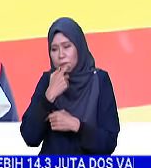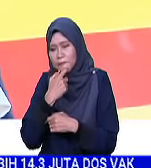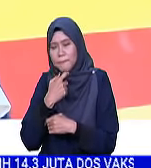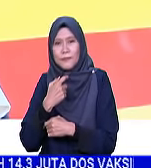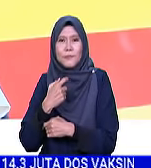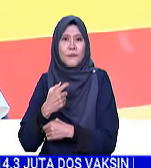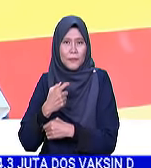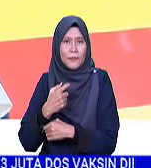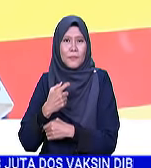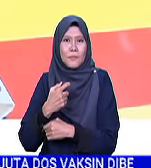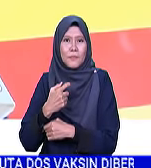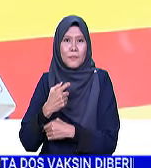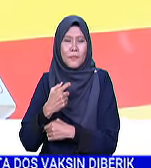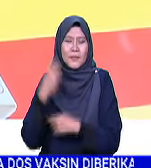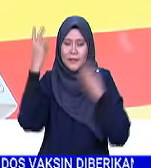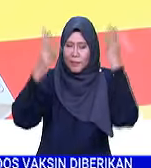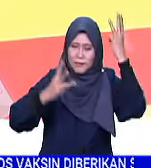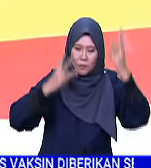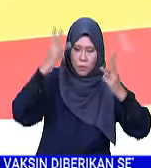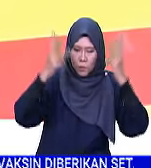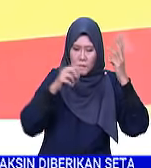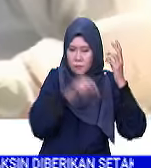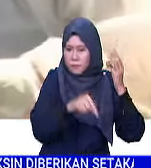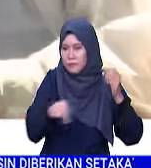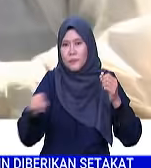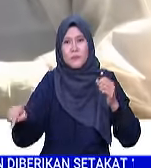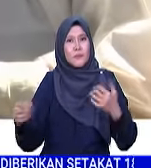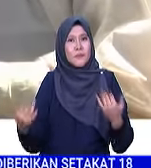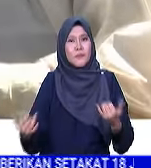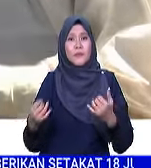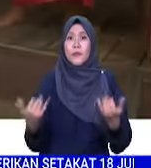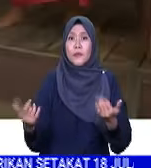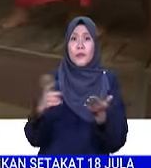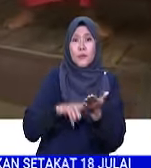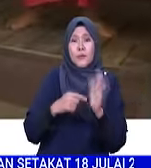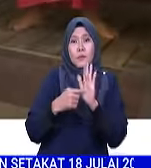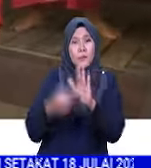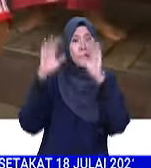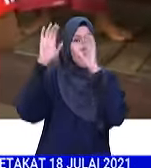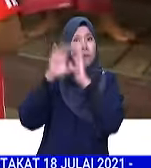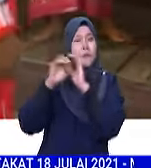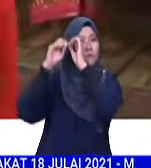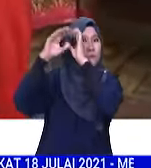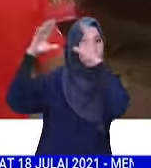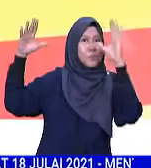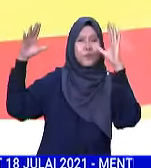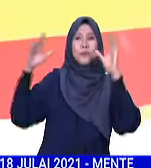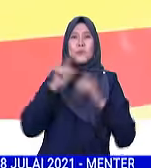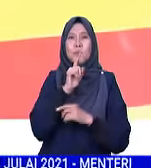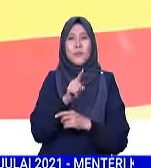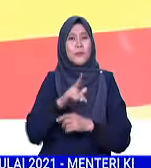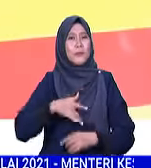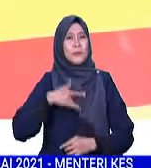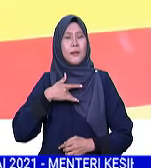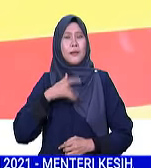mana ada kerisauan. Kami merekodkan, menggambarkan situasi sebenar. Semua